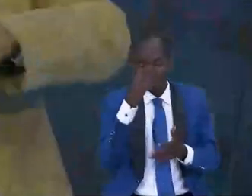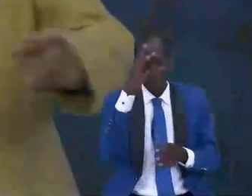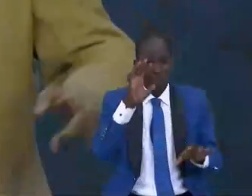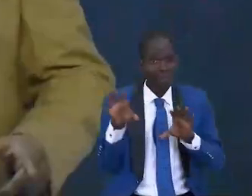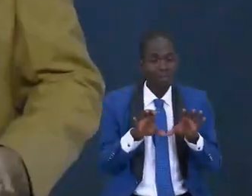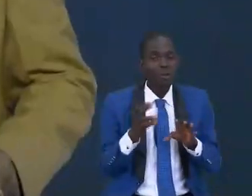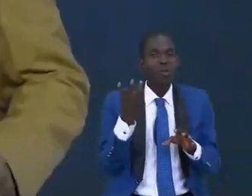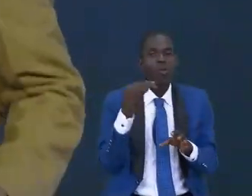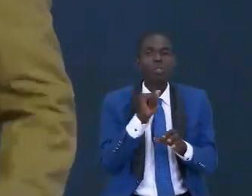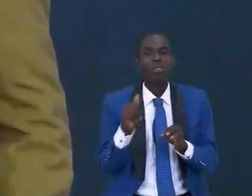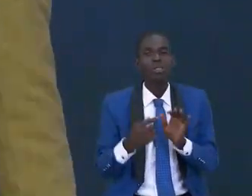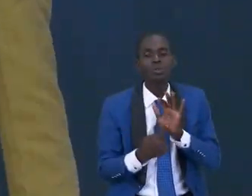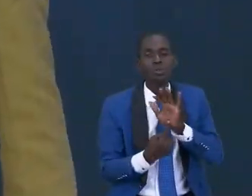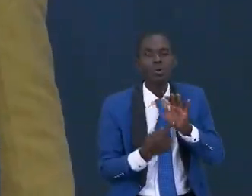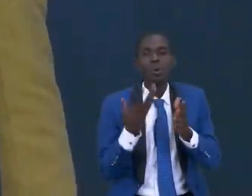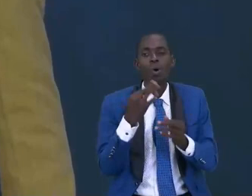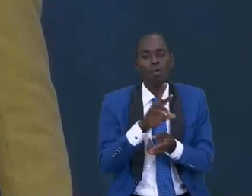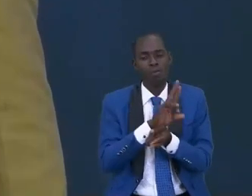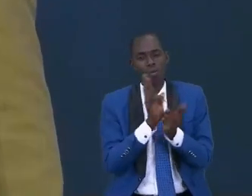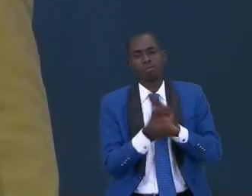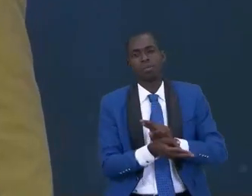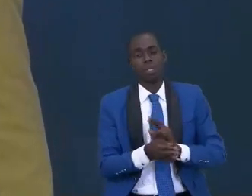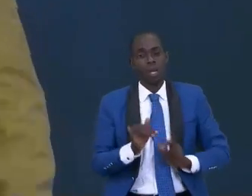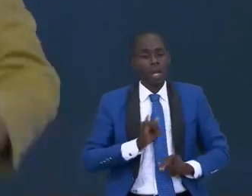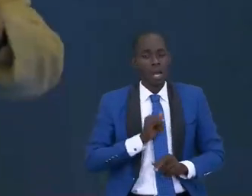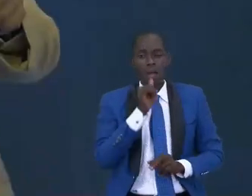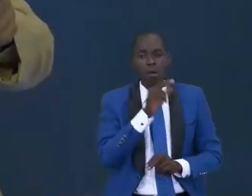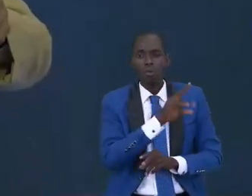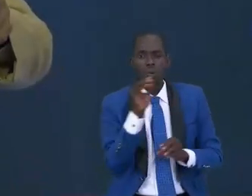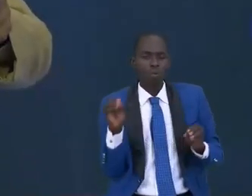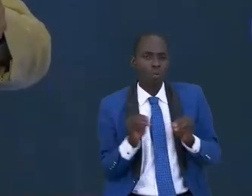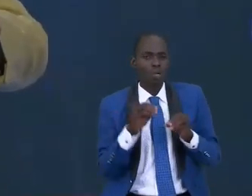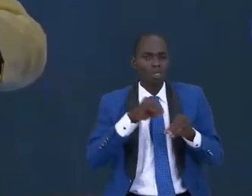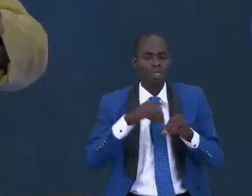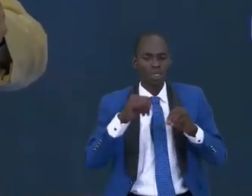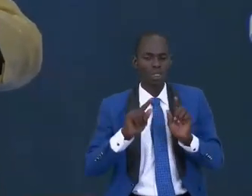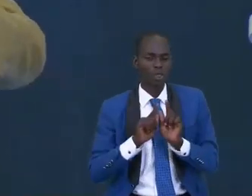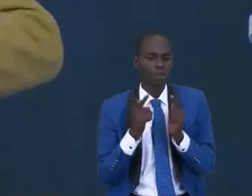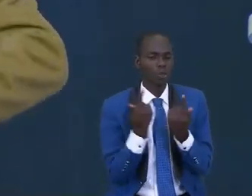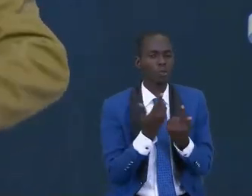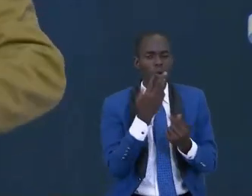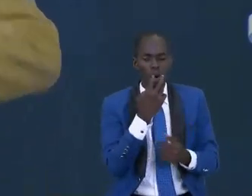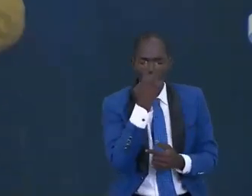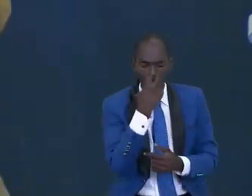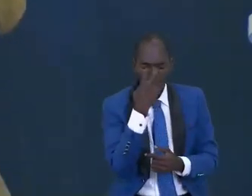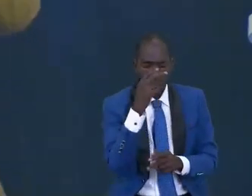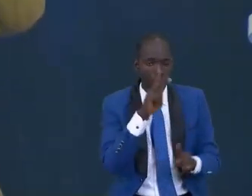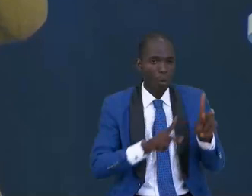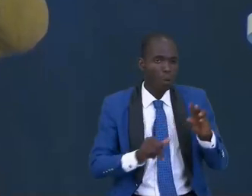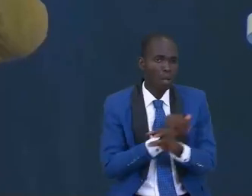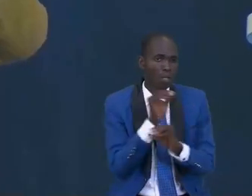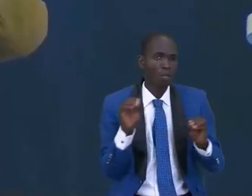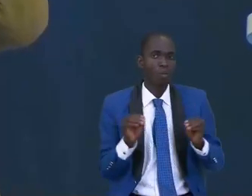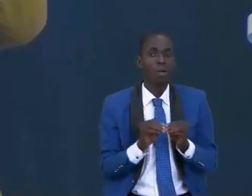ce qu'il a fait, c'est une forme de repentance. Je ne suis plus dans l'assemblée, dans le gang, dans le groupe